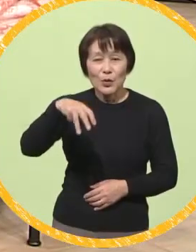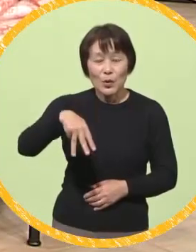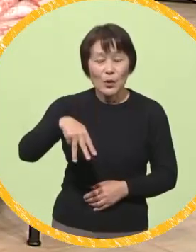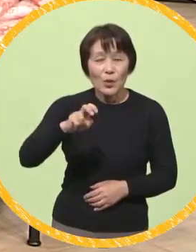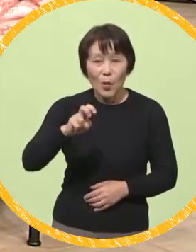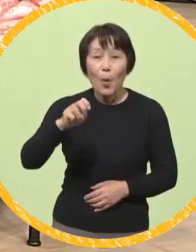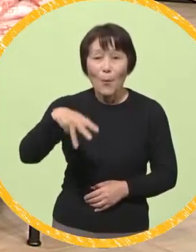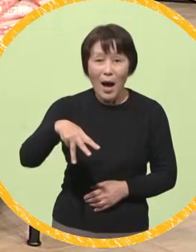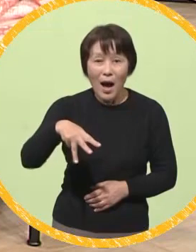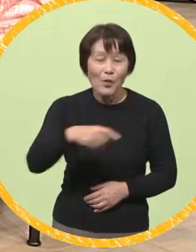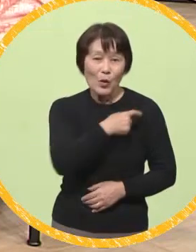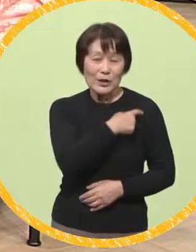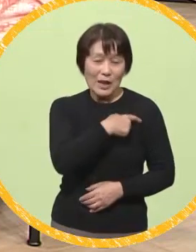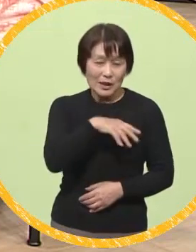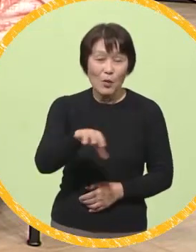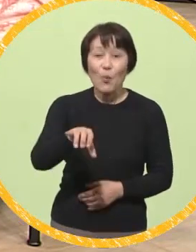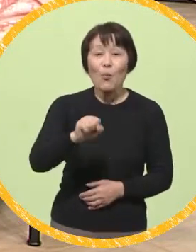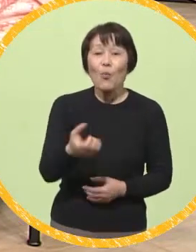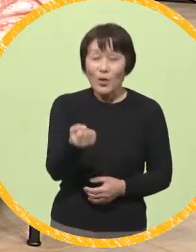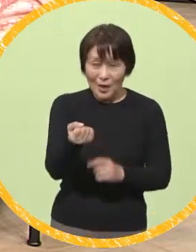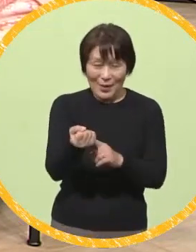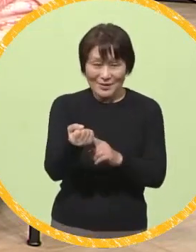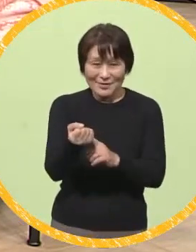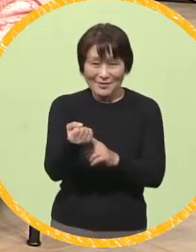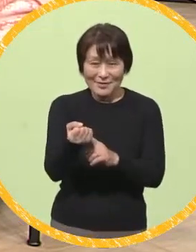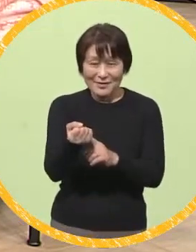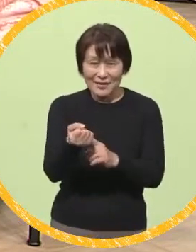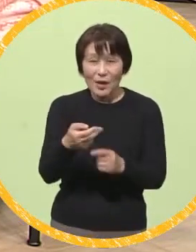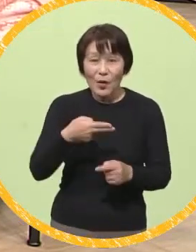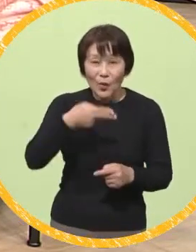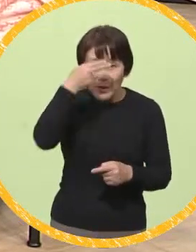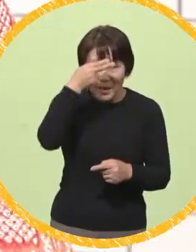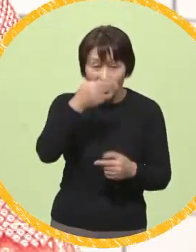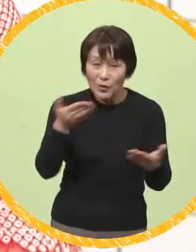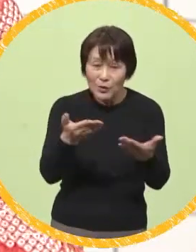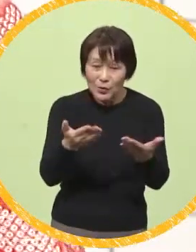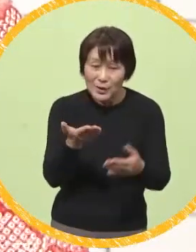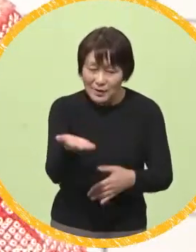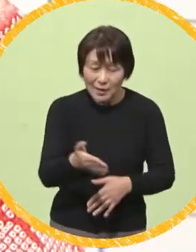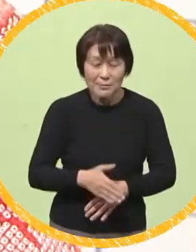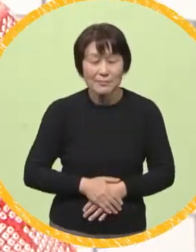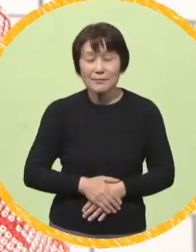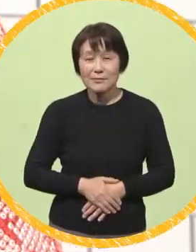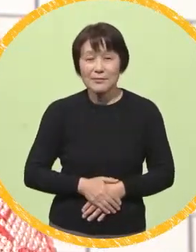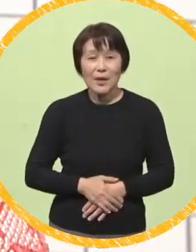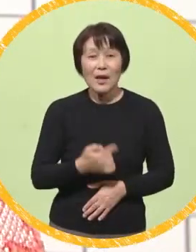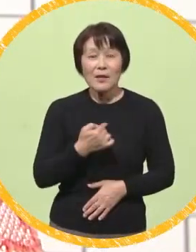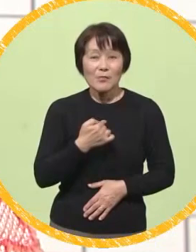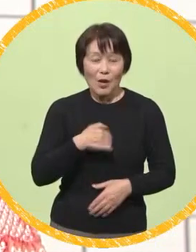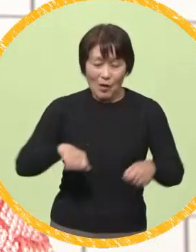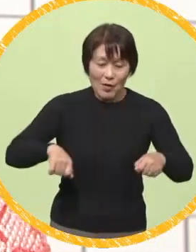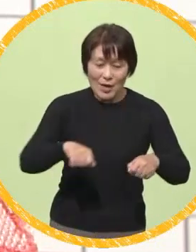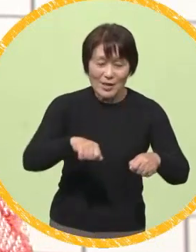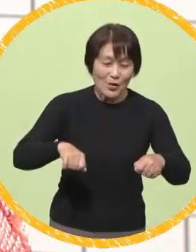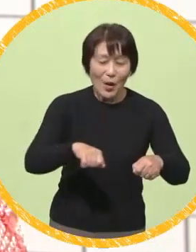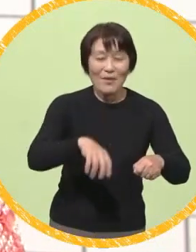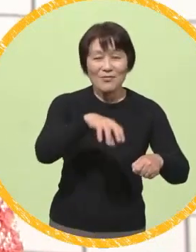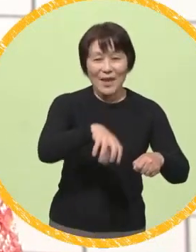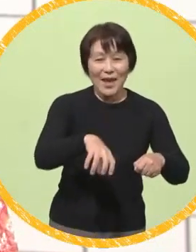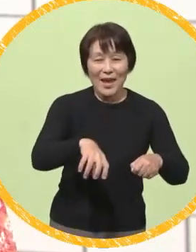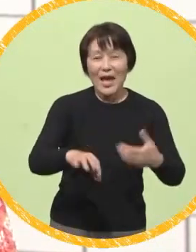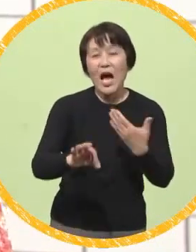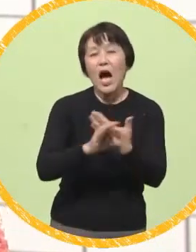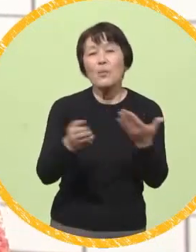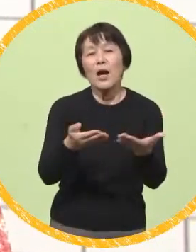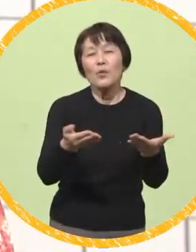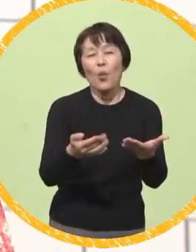プロフェッショナル中のプロフェッショナル。 お酒関係の仕事をされてる方なんですか。 一応ですね、はい、レストランでこうアルバイトとしてかなり長くあの勤